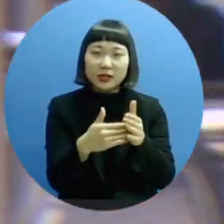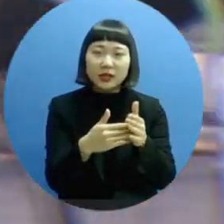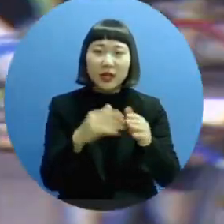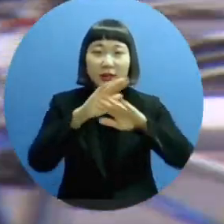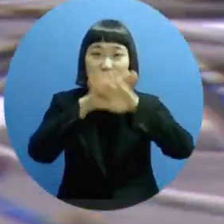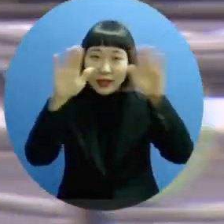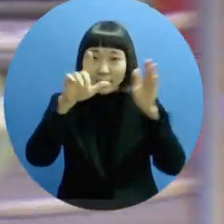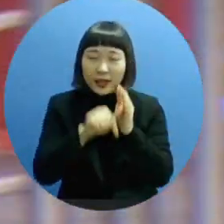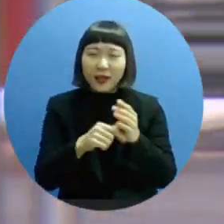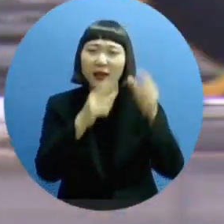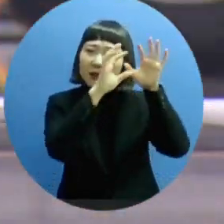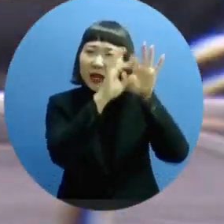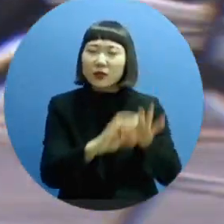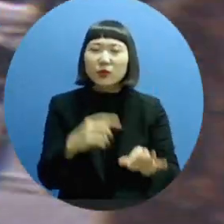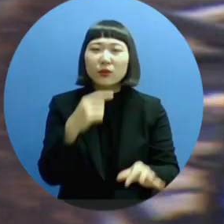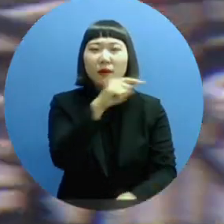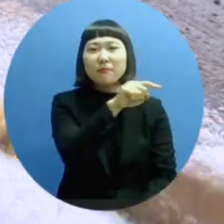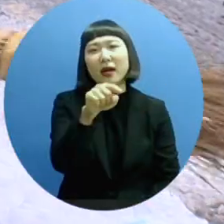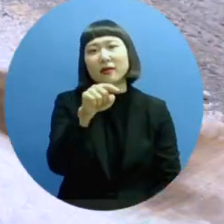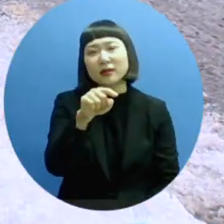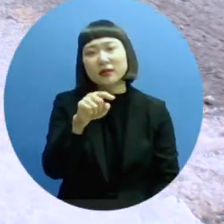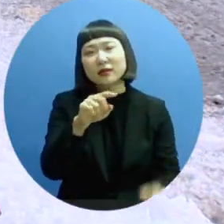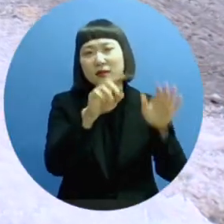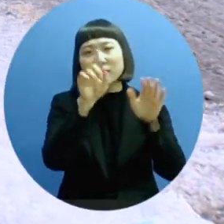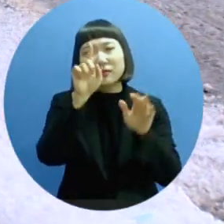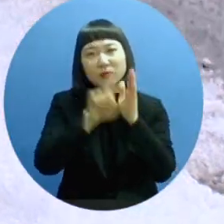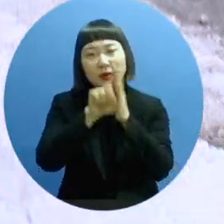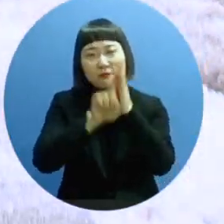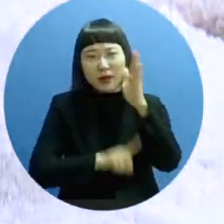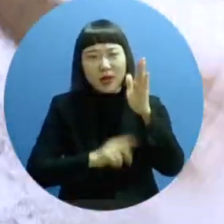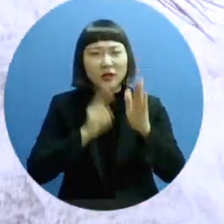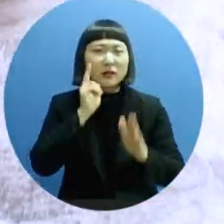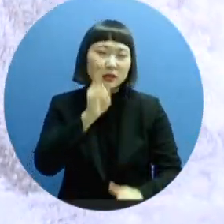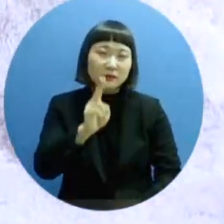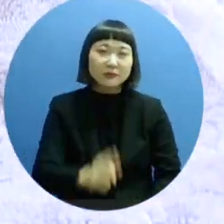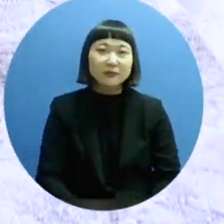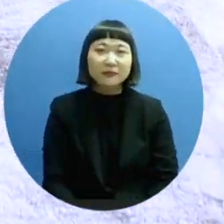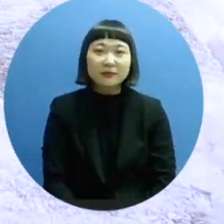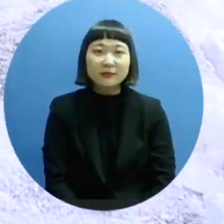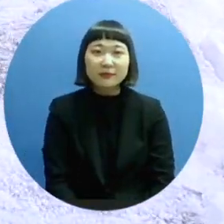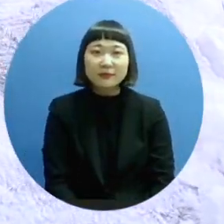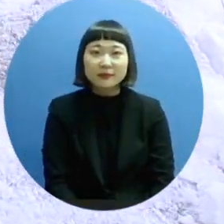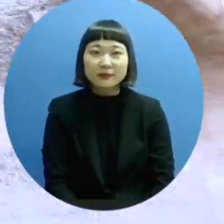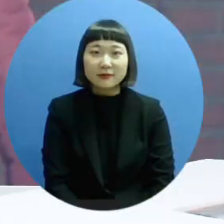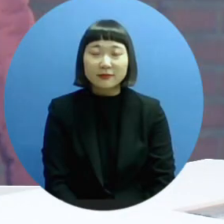머물면서 한파가 절정을 이룰 전망입니다. BTV 뉴스 이정윤입니다.